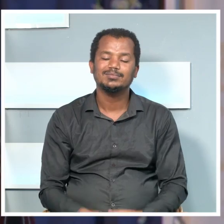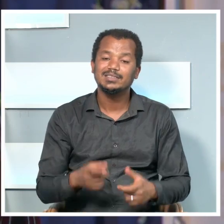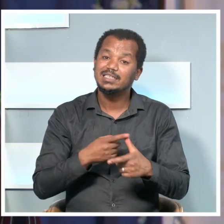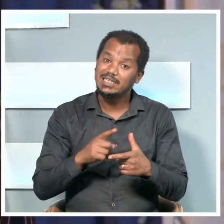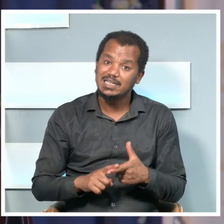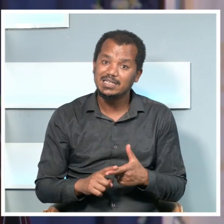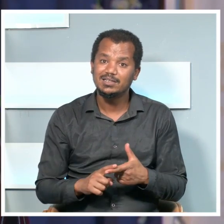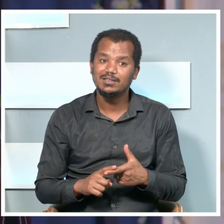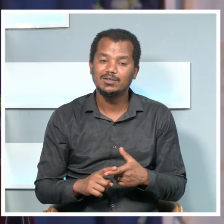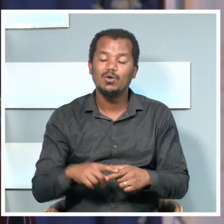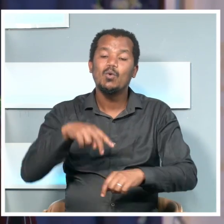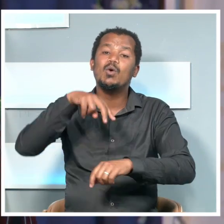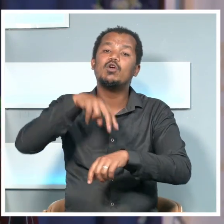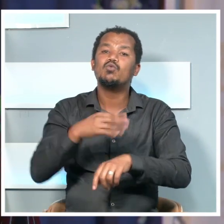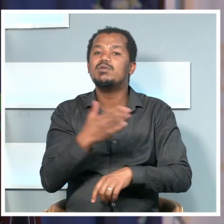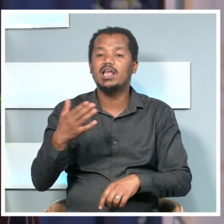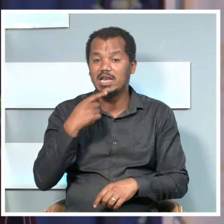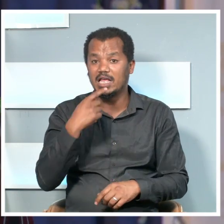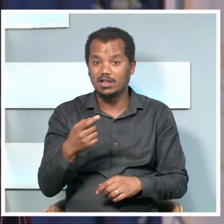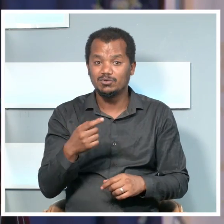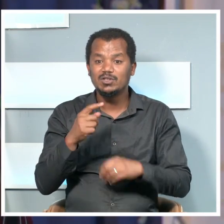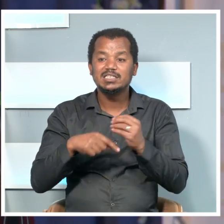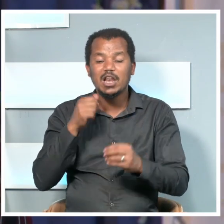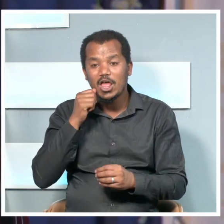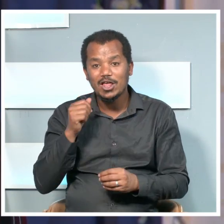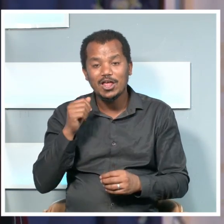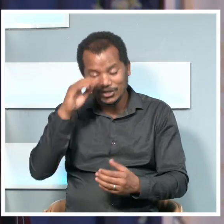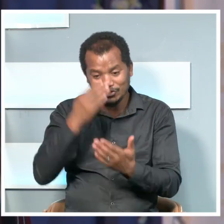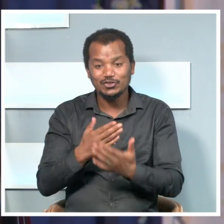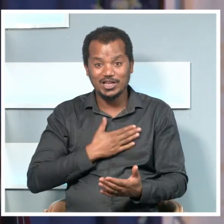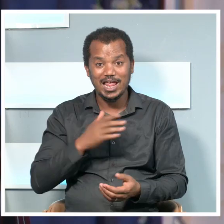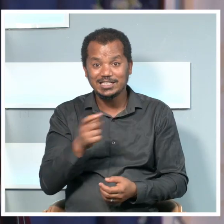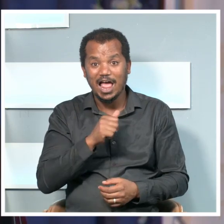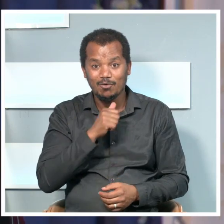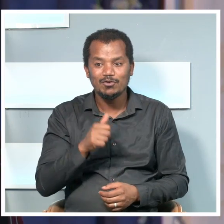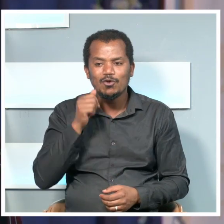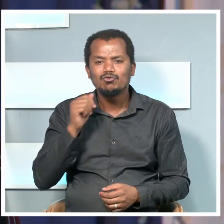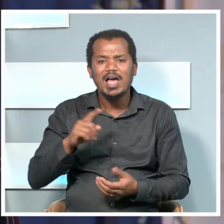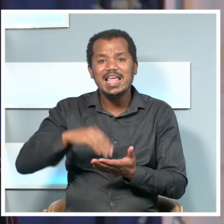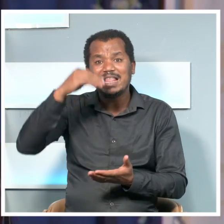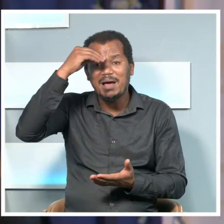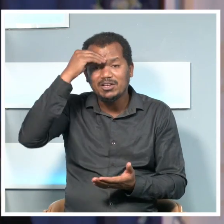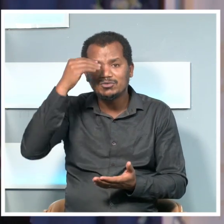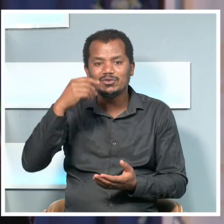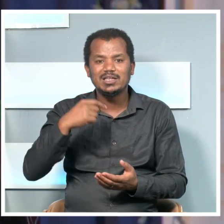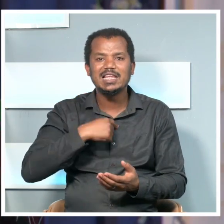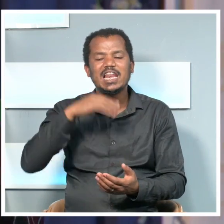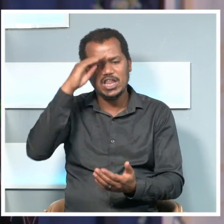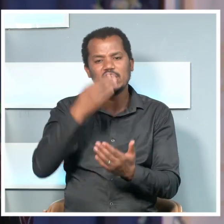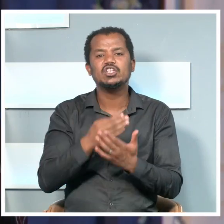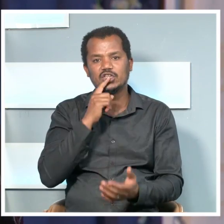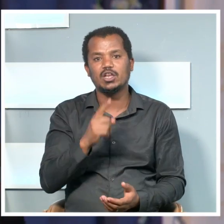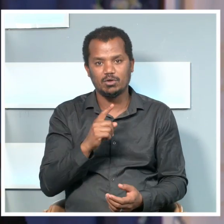እንግዲህ ወደ ቁም ነገር ልሂድ ስለሷ ሳይሆን ምን ነገር ይፈልኩት እሷ የተማረችው የኔ ልጅ ስለሆነች